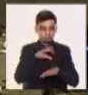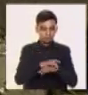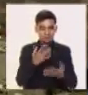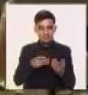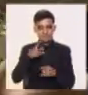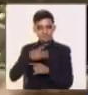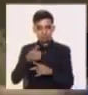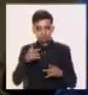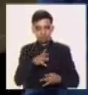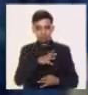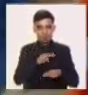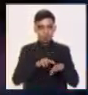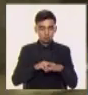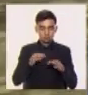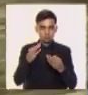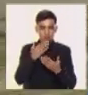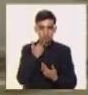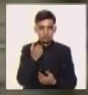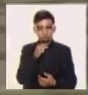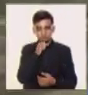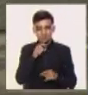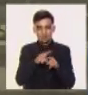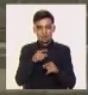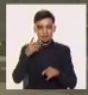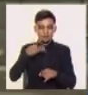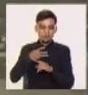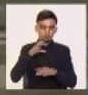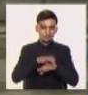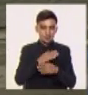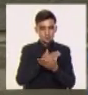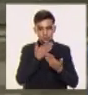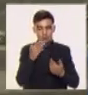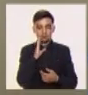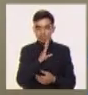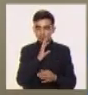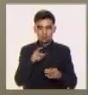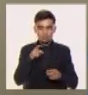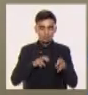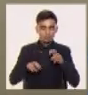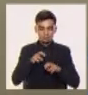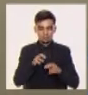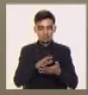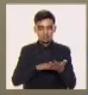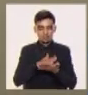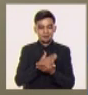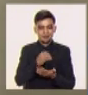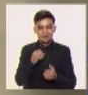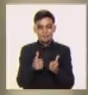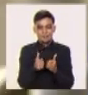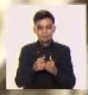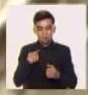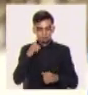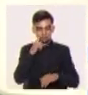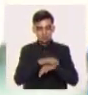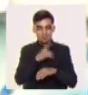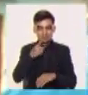видеофиксация. Но полицейские не рассказывают, попал ли этот момент на видео. Женщину они до сих пор разыскивают. Поблизости мы заметили